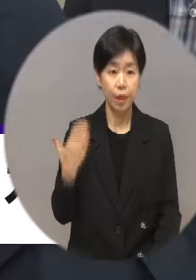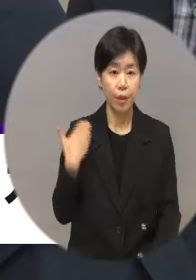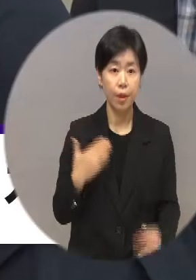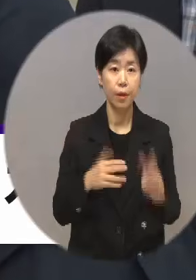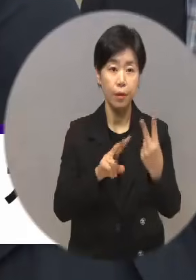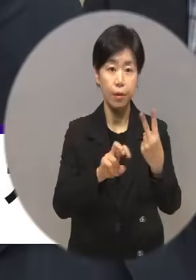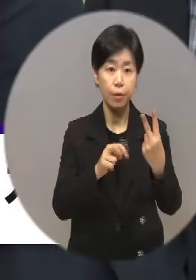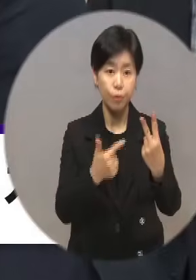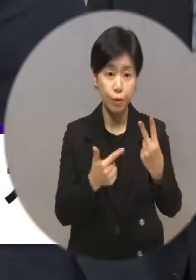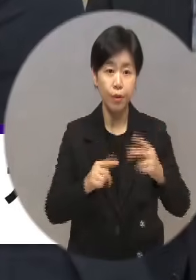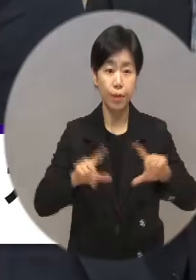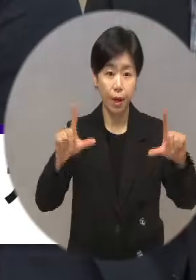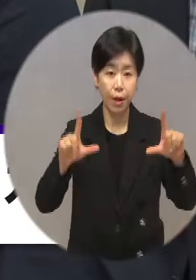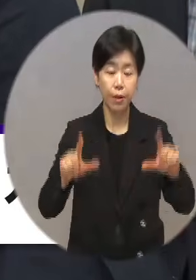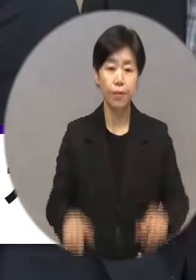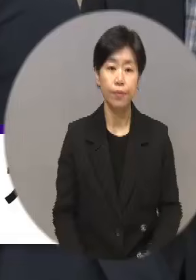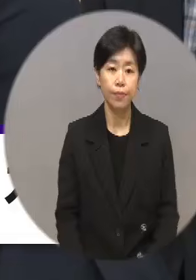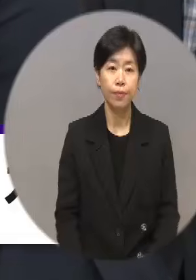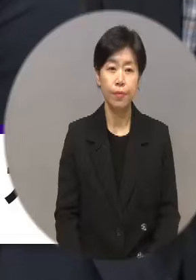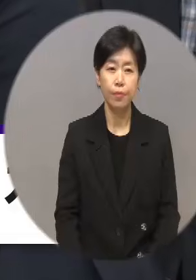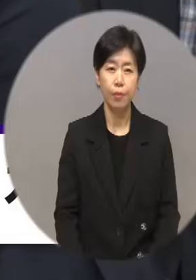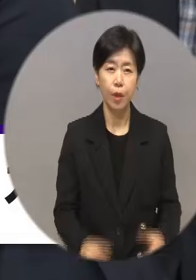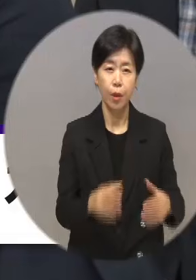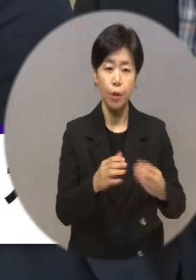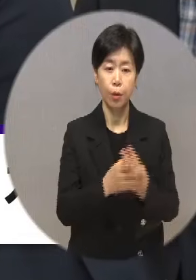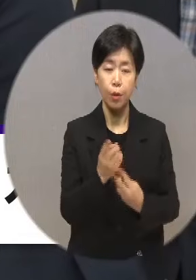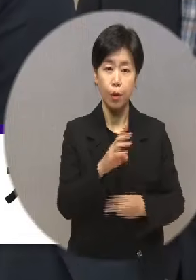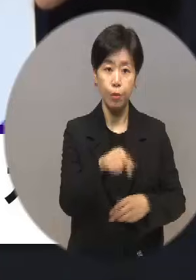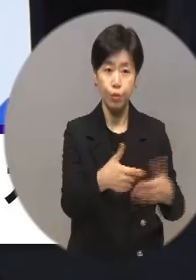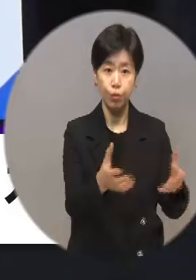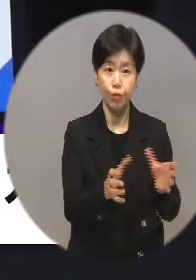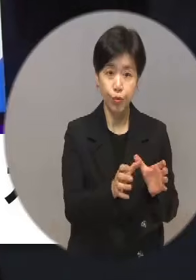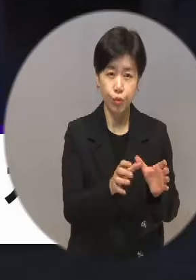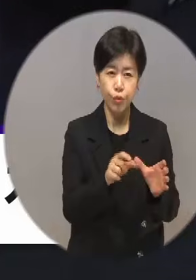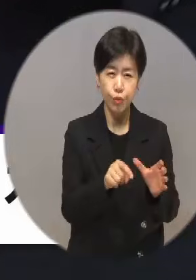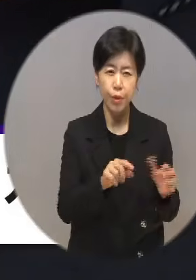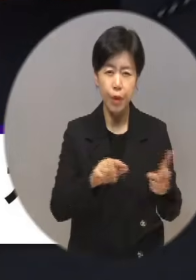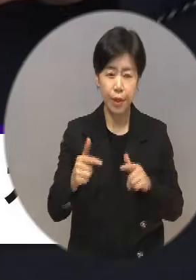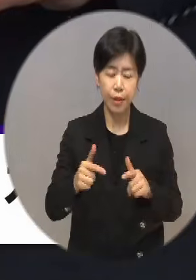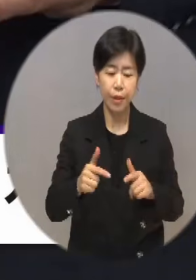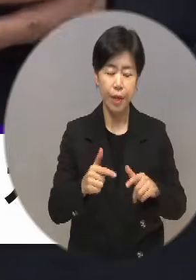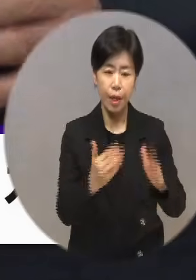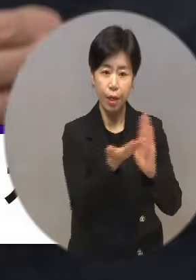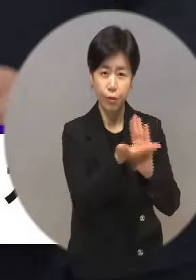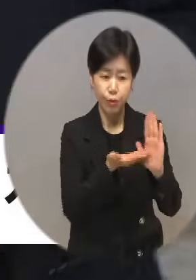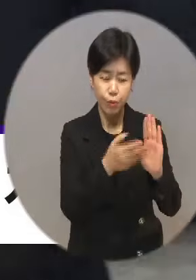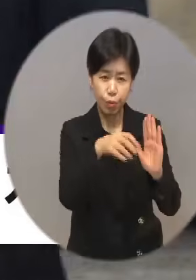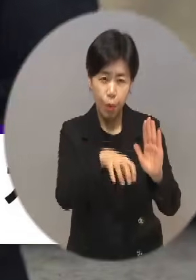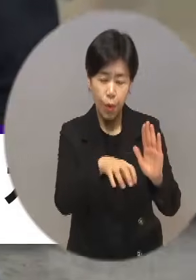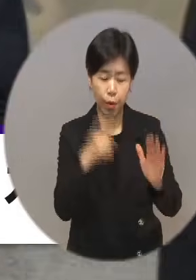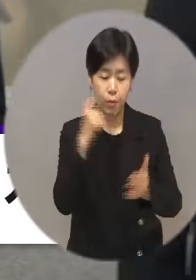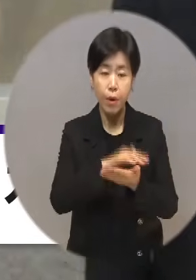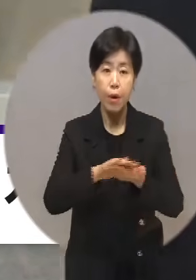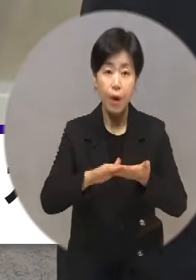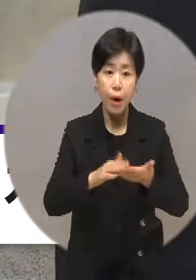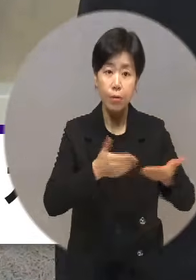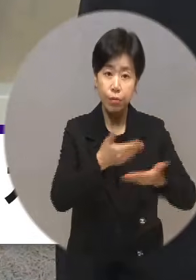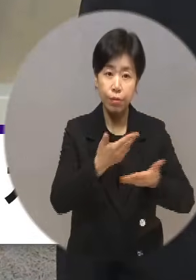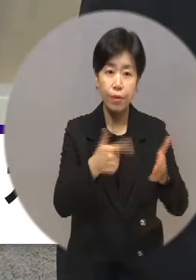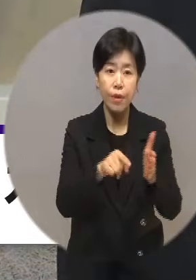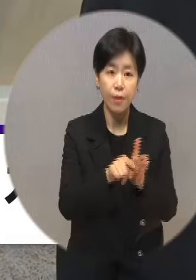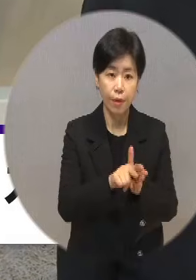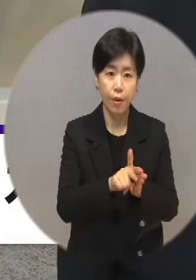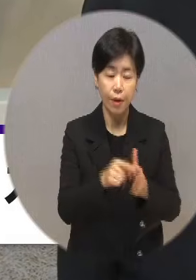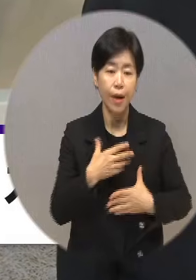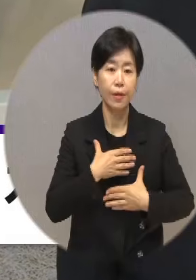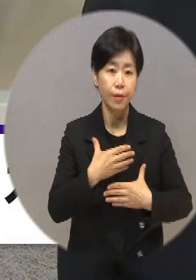정동영 통일부 장관은 무인기 상황 재발 방지와 접경지역 평화경제 활성화를 논의하기 위해 접경지역